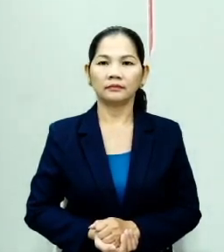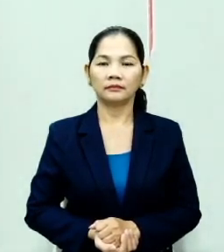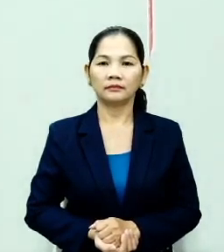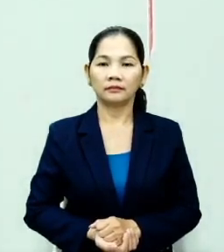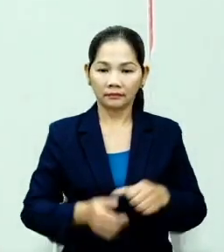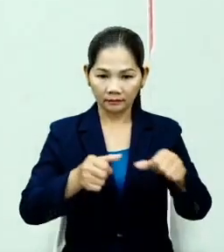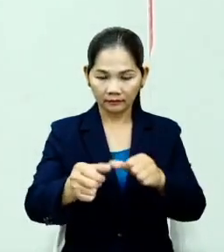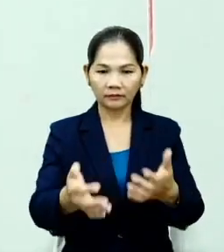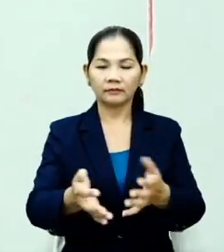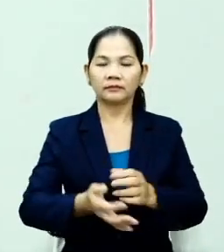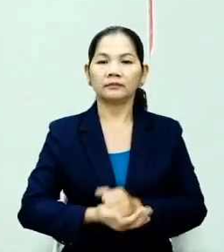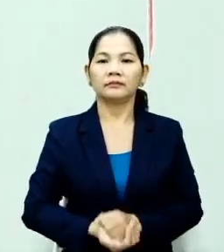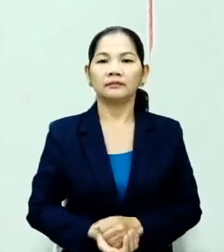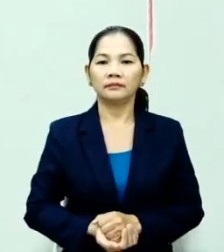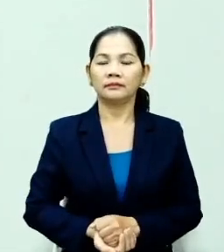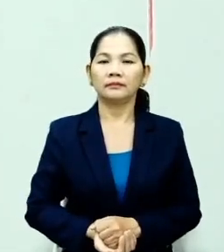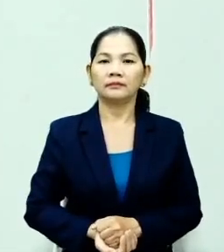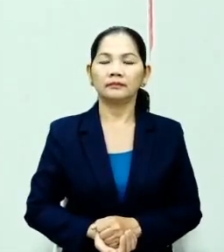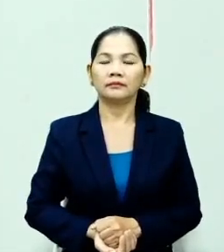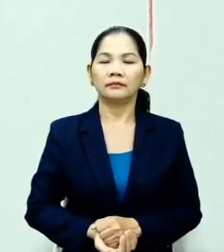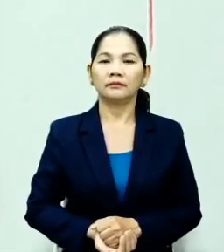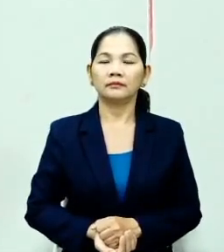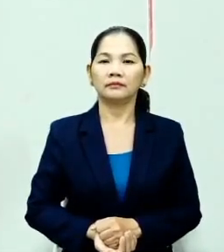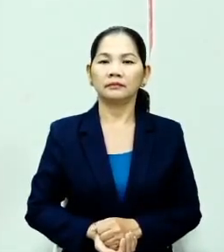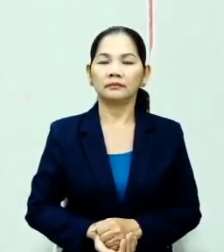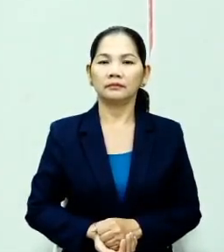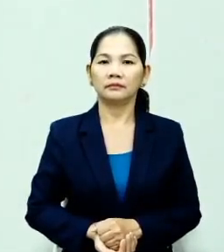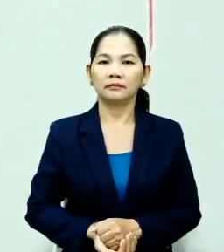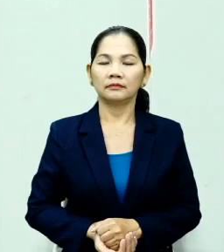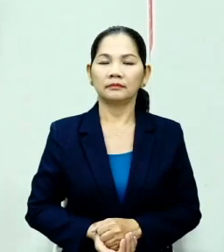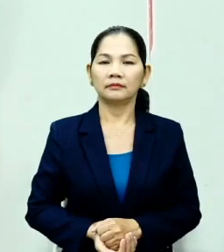cha lấy con ăn từng ọc nè con